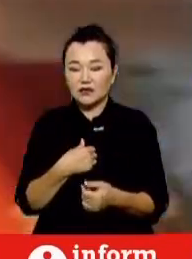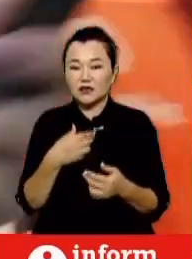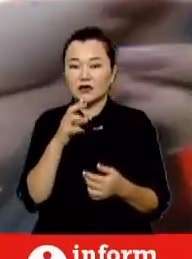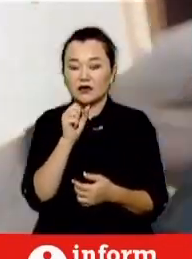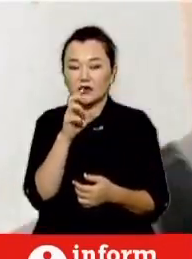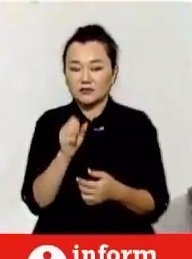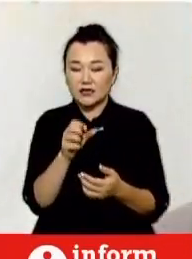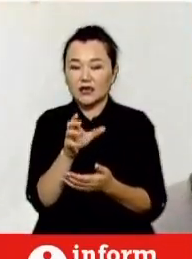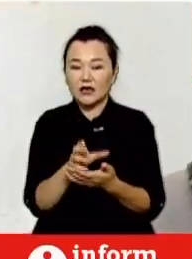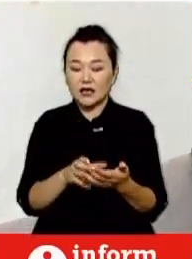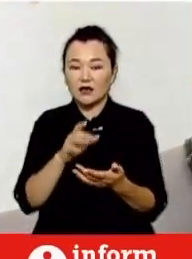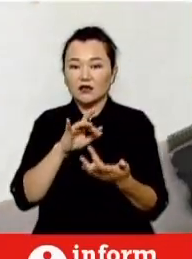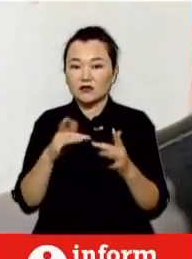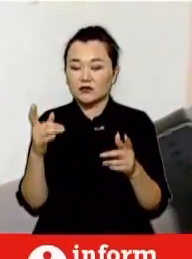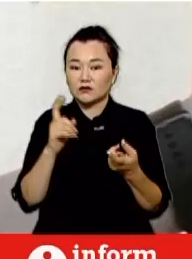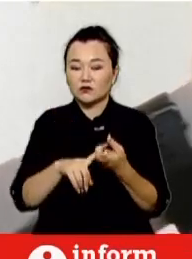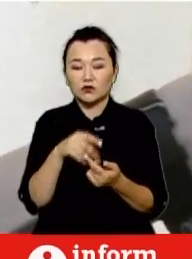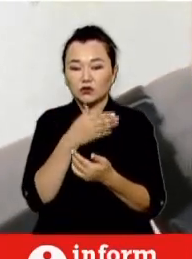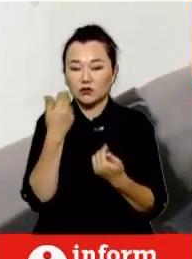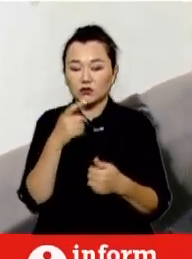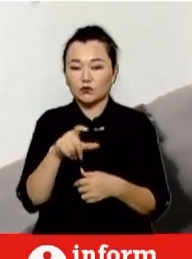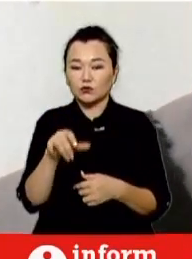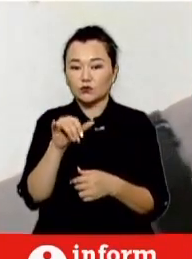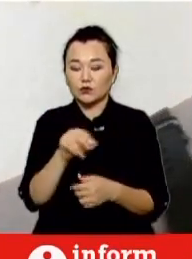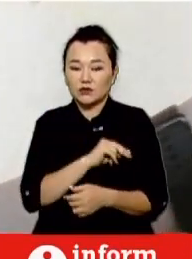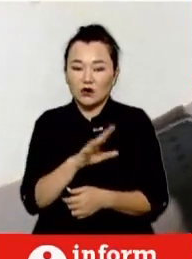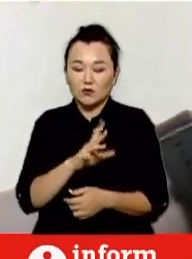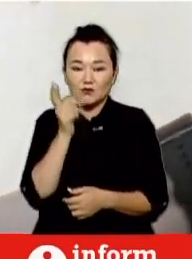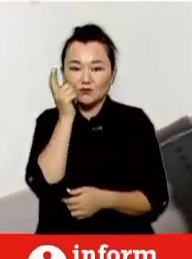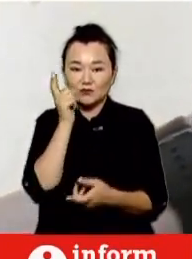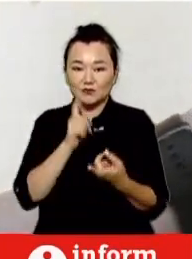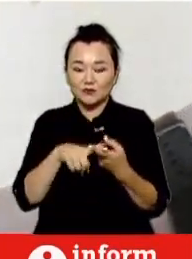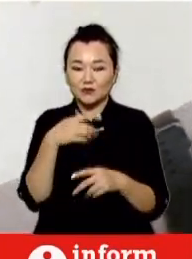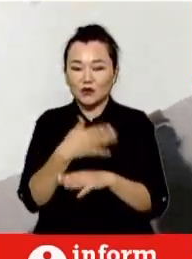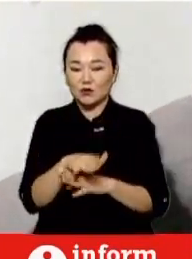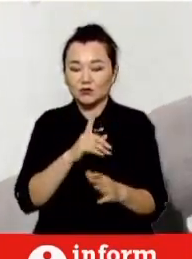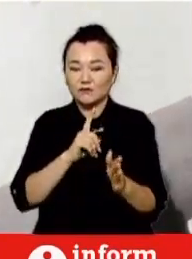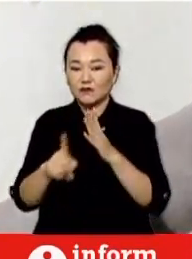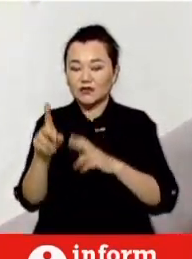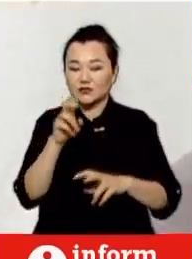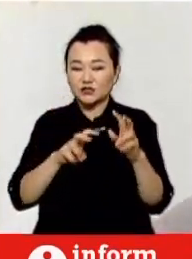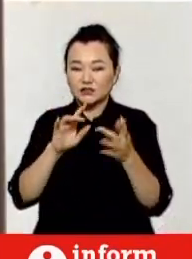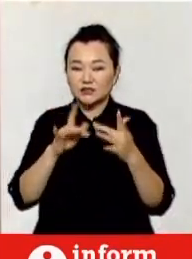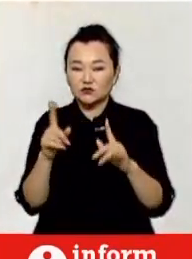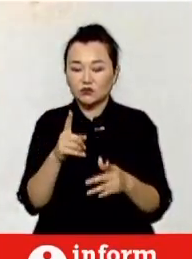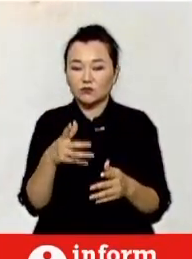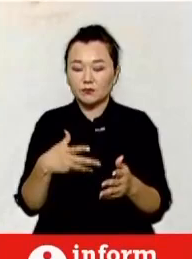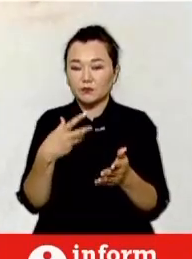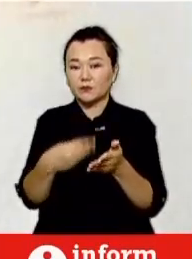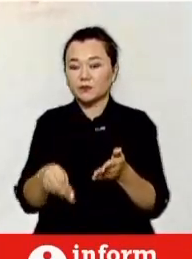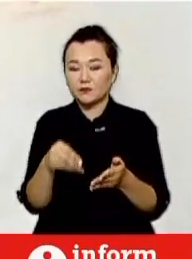Кассовый аппарат иногда не ловит, да и у людей в этом районе не работает сеть. Они на улицу выходят и ищут сигнал, чтобы оплатить